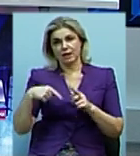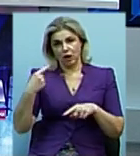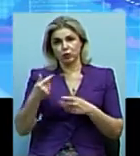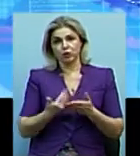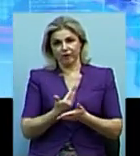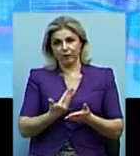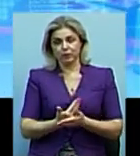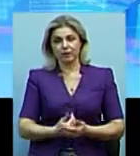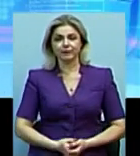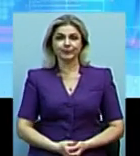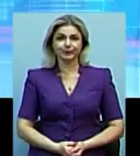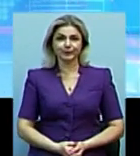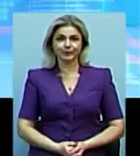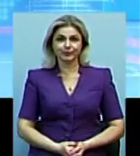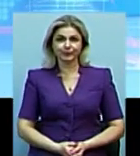новин.